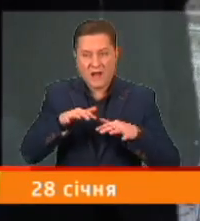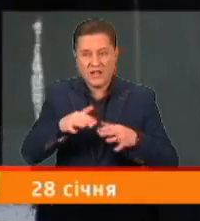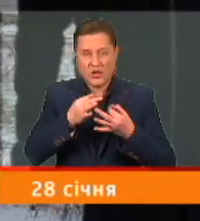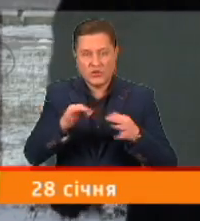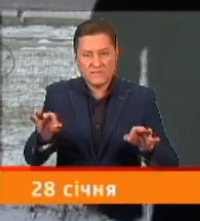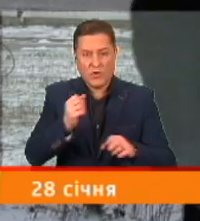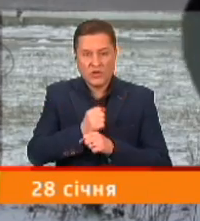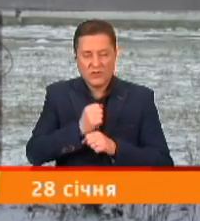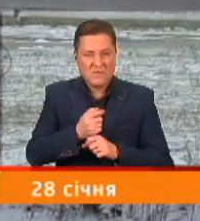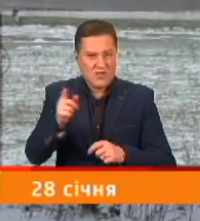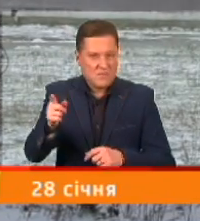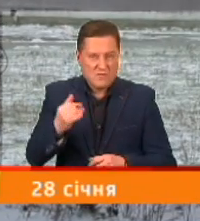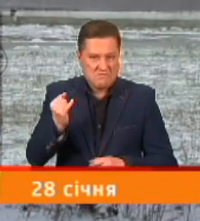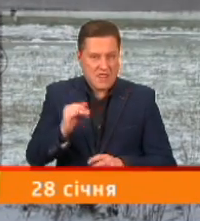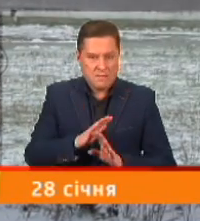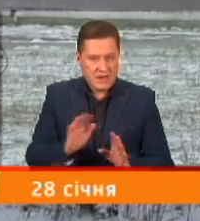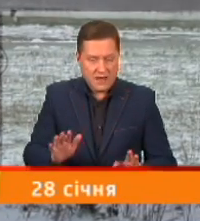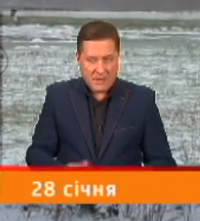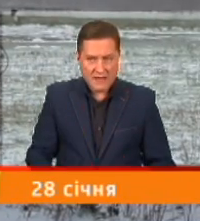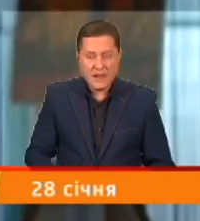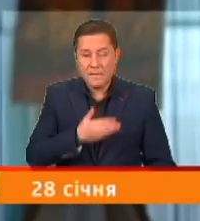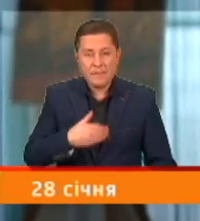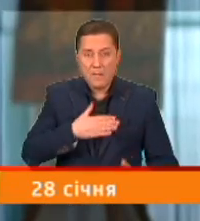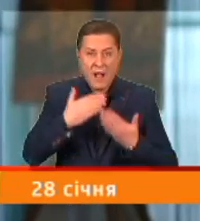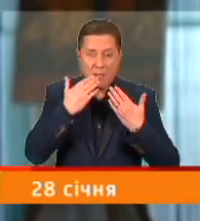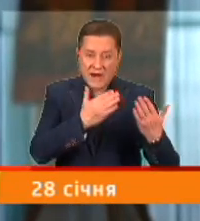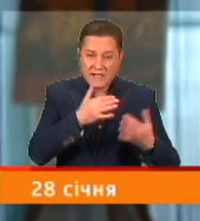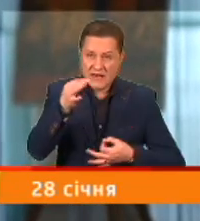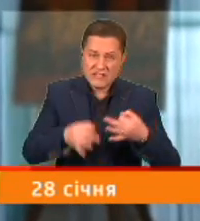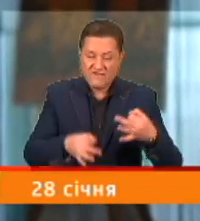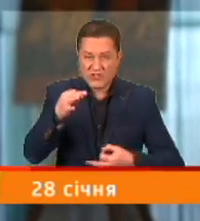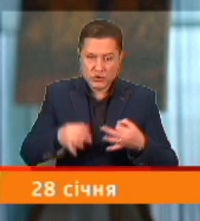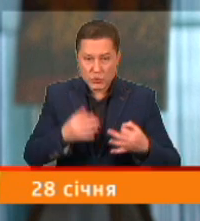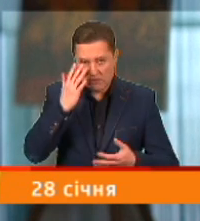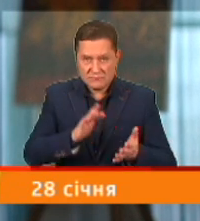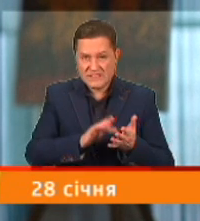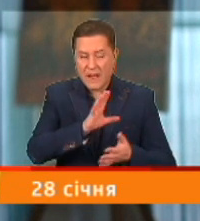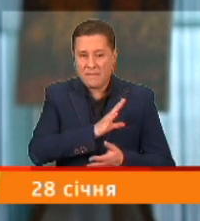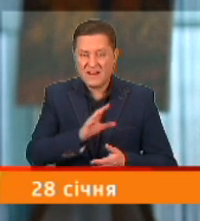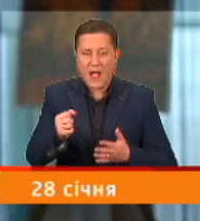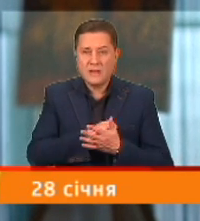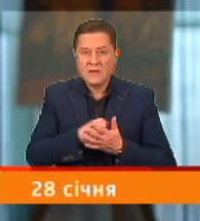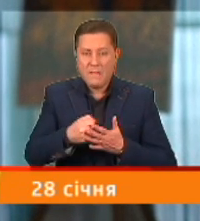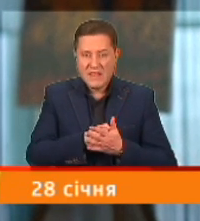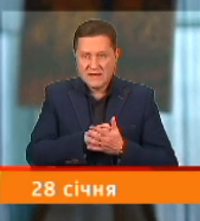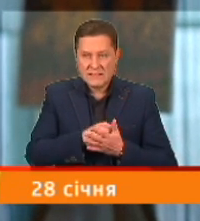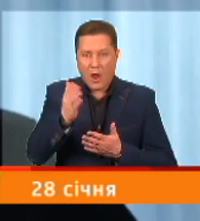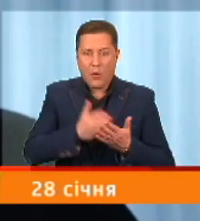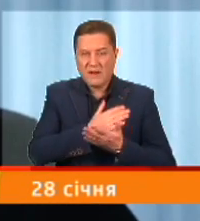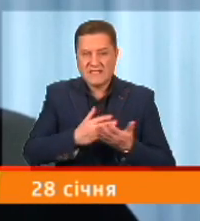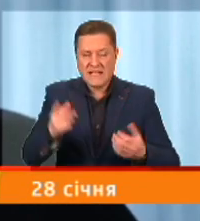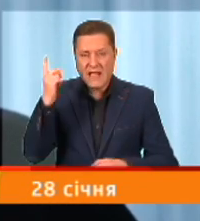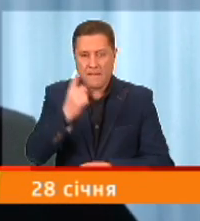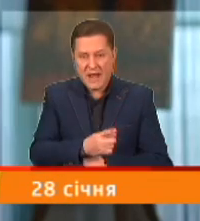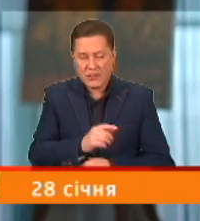йому непритаманно. Ми, звісно, обратили в суд. Ціль була это добиться упразднения моратория.